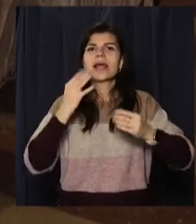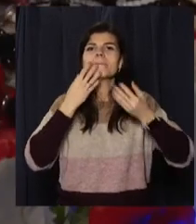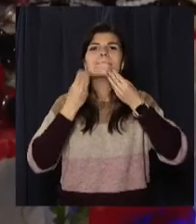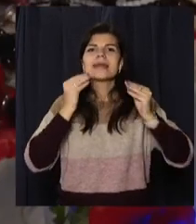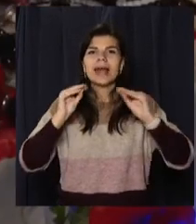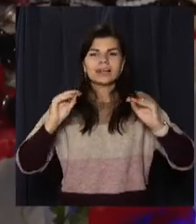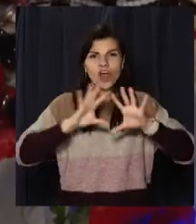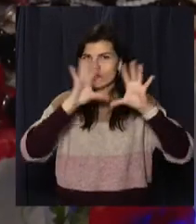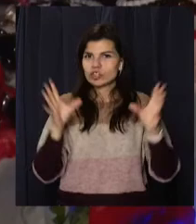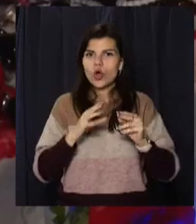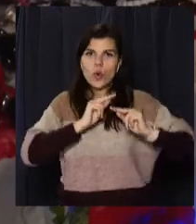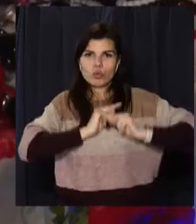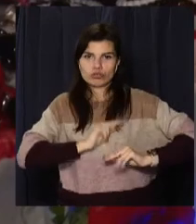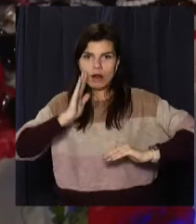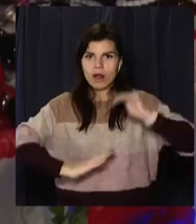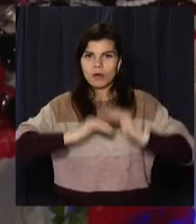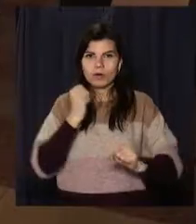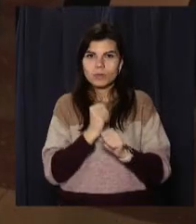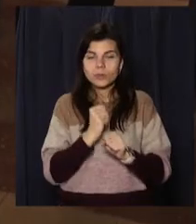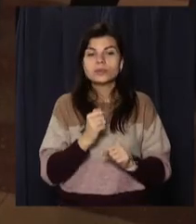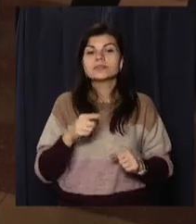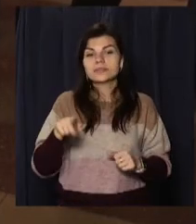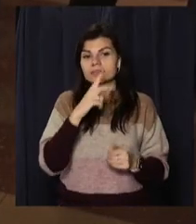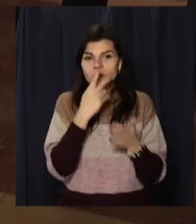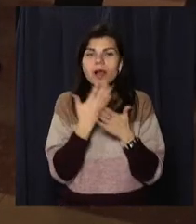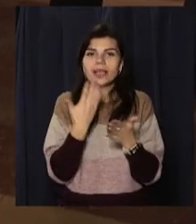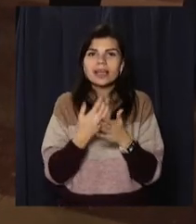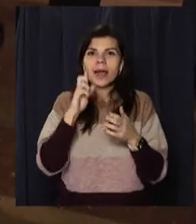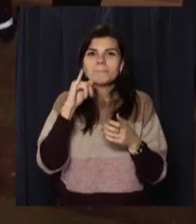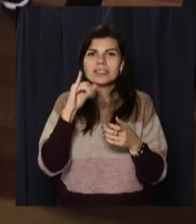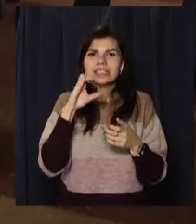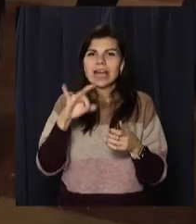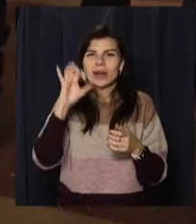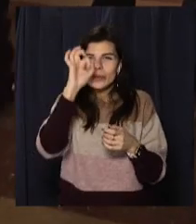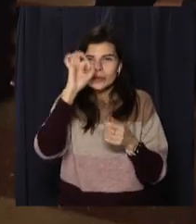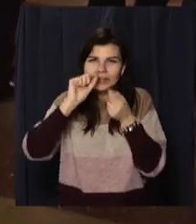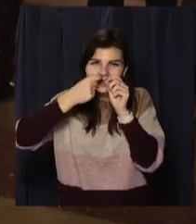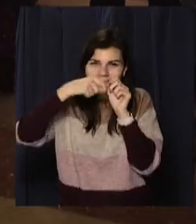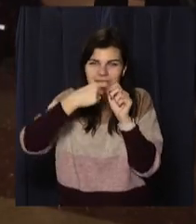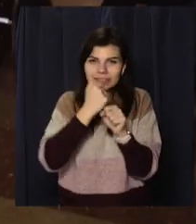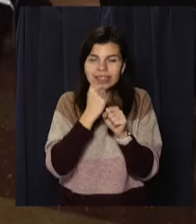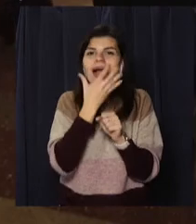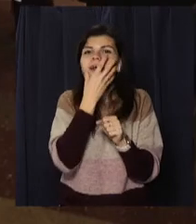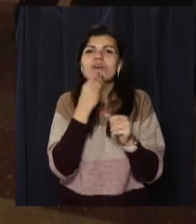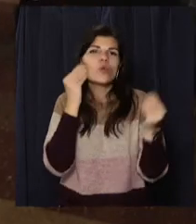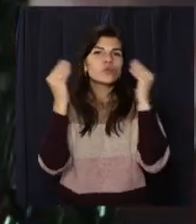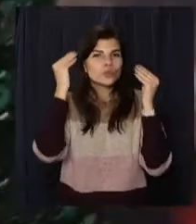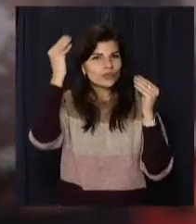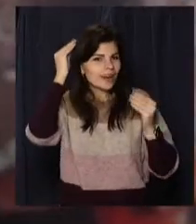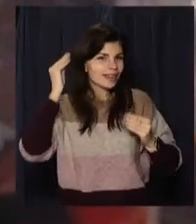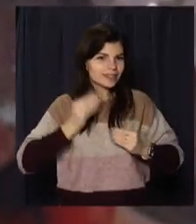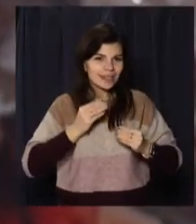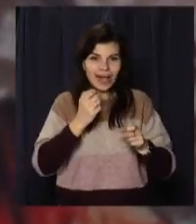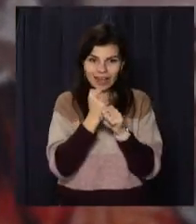Усе хендмейд. Пані Юлія презентувала на ярмарку роботи з бісеру. Каже, за яскравими жіночими прикрасами стоїть копітка робота.